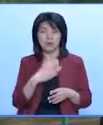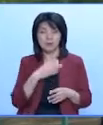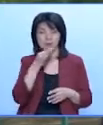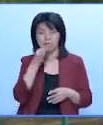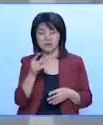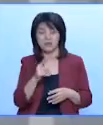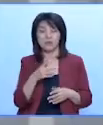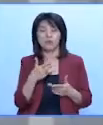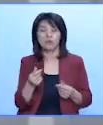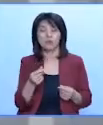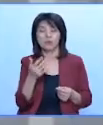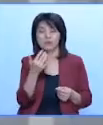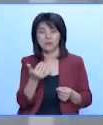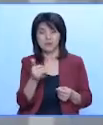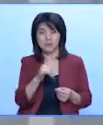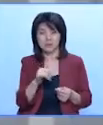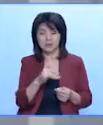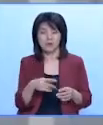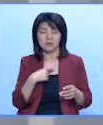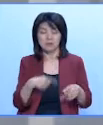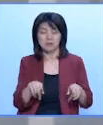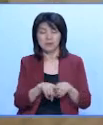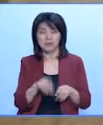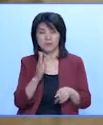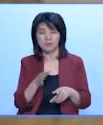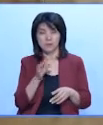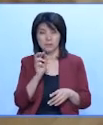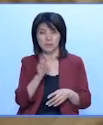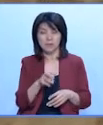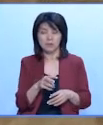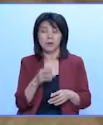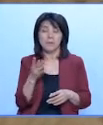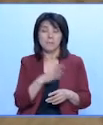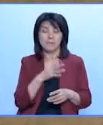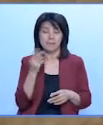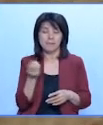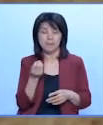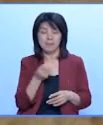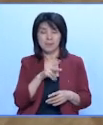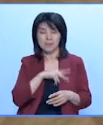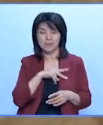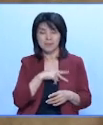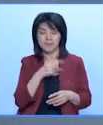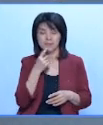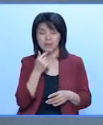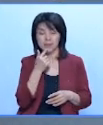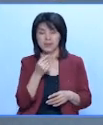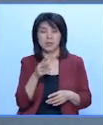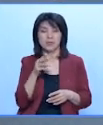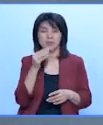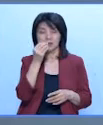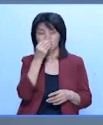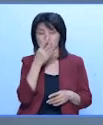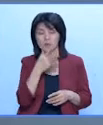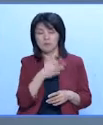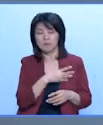сонда боламыз. Ғазиз Бекеев Ұлы Отан соғысының 1-ші дәрежелі орденімен, ерлігі үшін Жапонияны алғаны үшін медальдармен